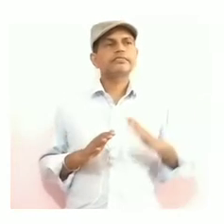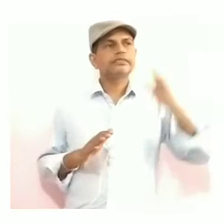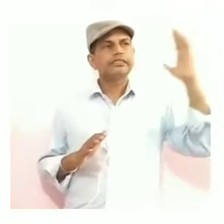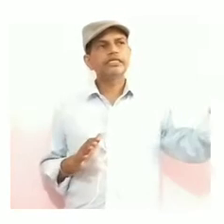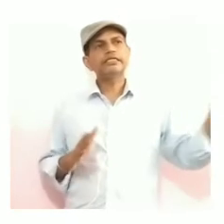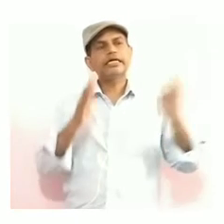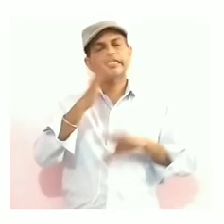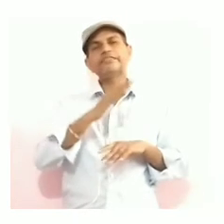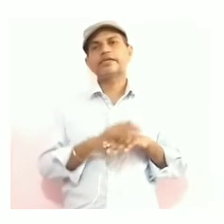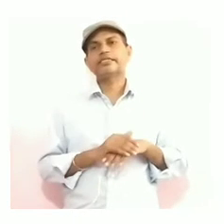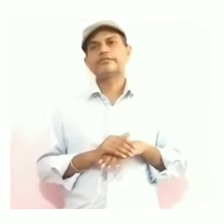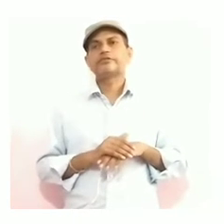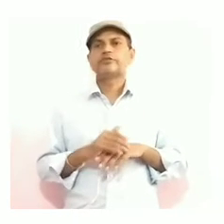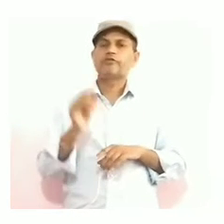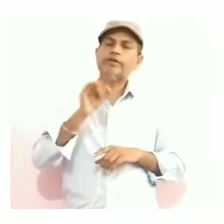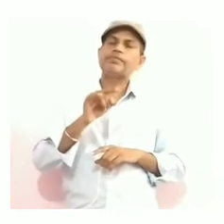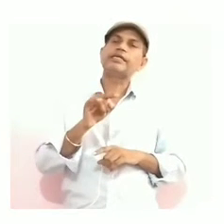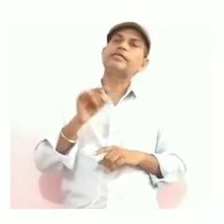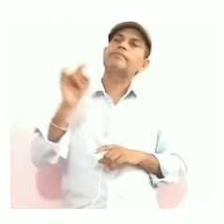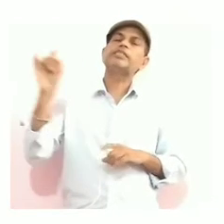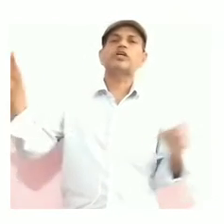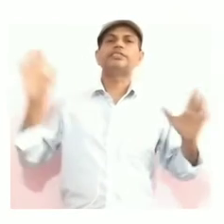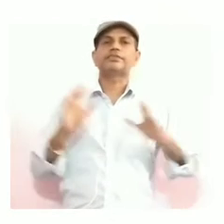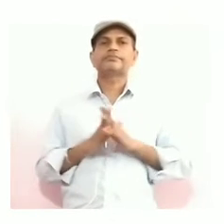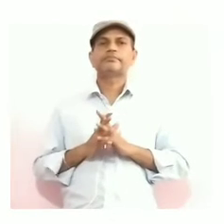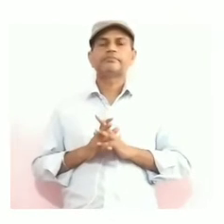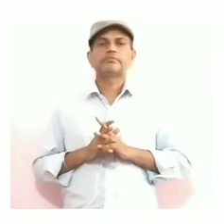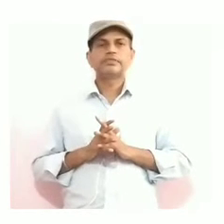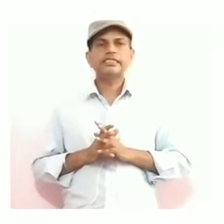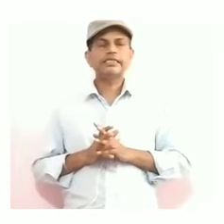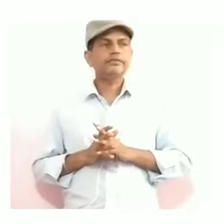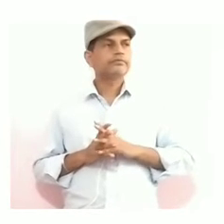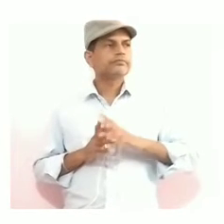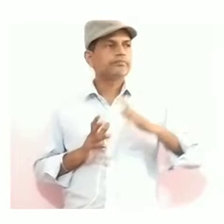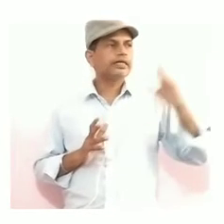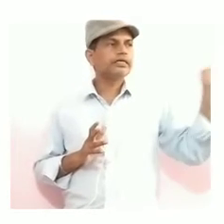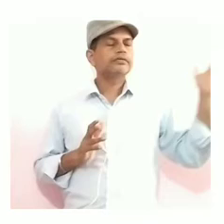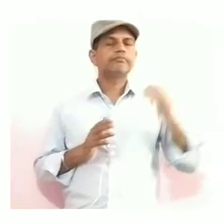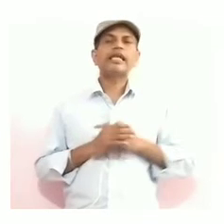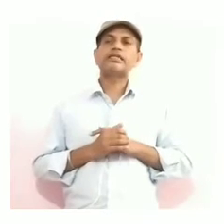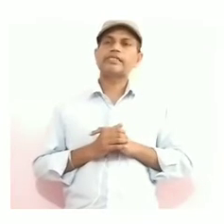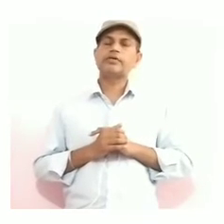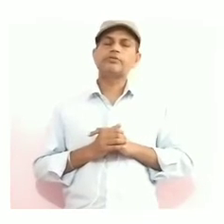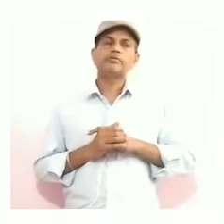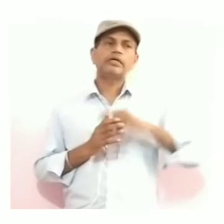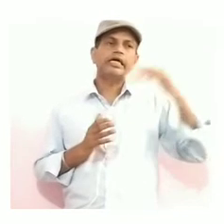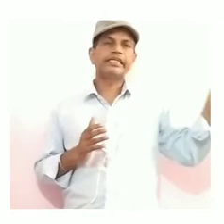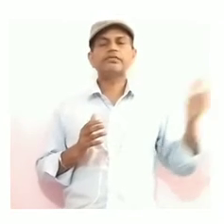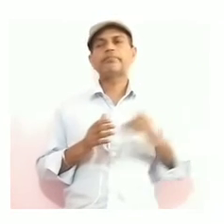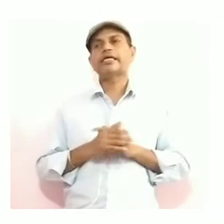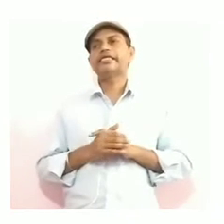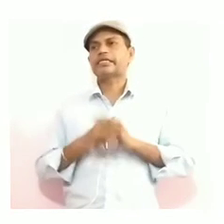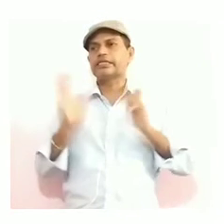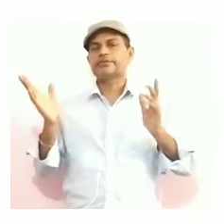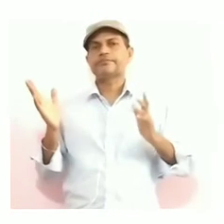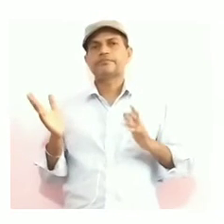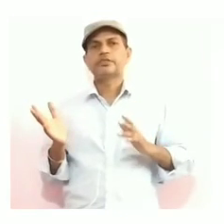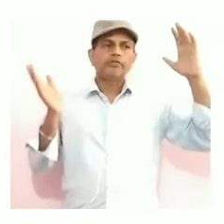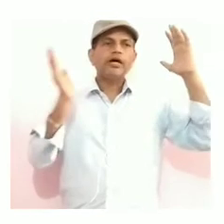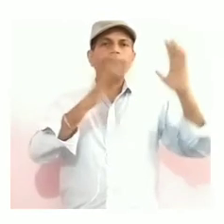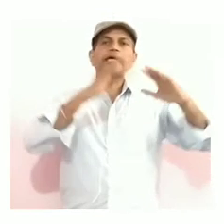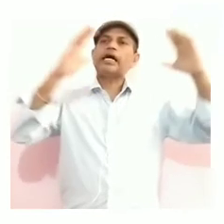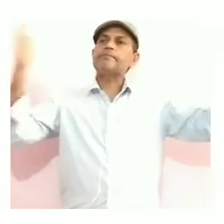सब्जेक्ट प्लस गेट या गेट प्लस वर्ब थ्री प्लस ऑब्जेक्ट। जैसे मैं बाल करवाता हूँ, आई गेट माई हेयर